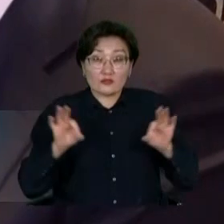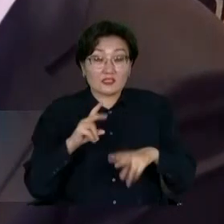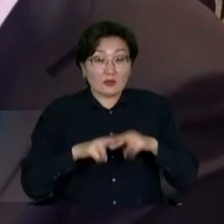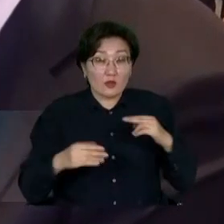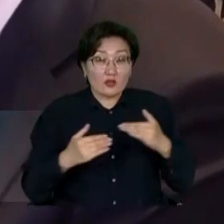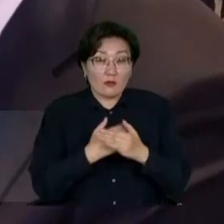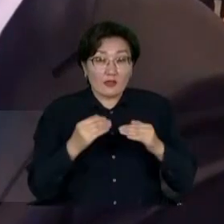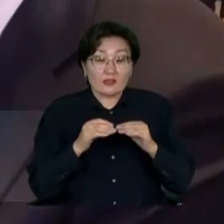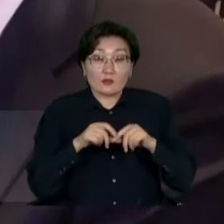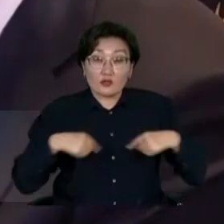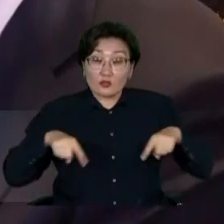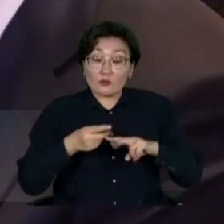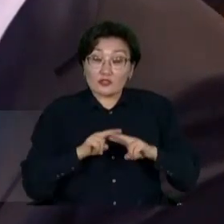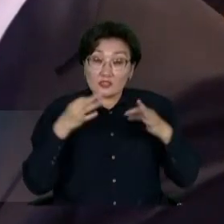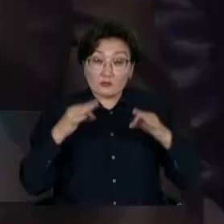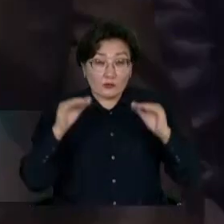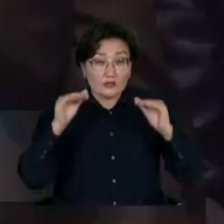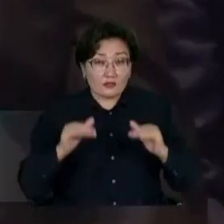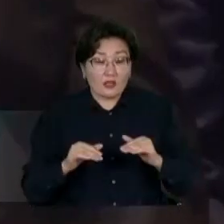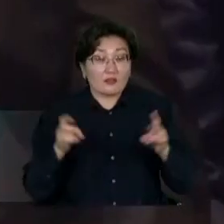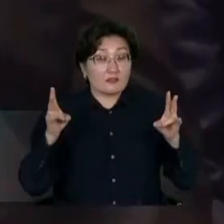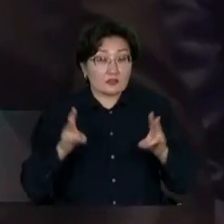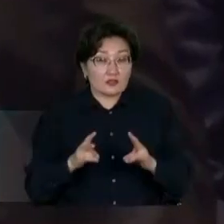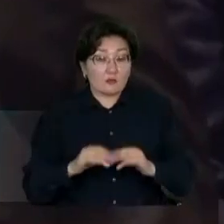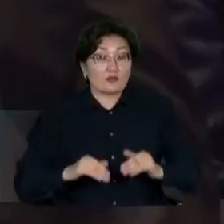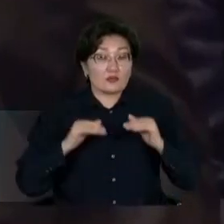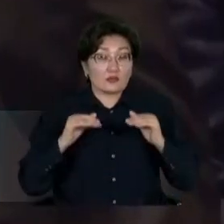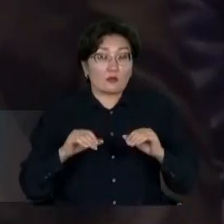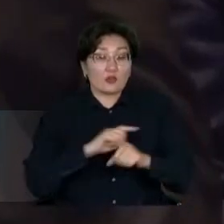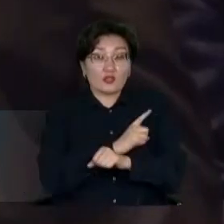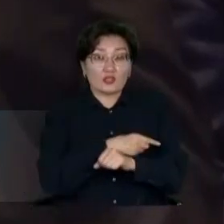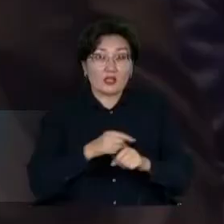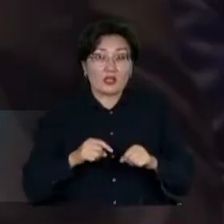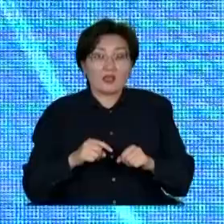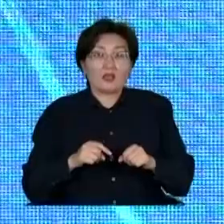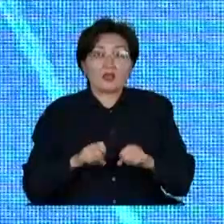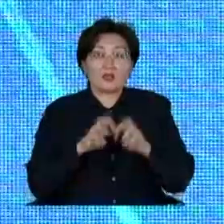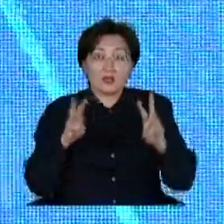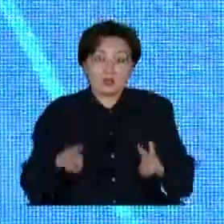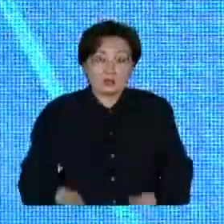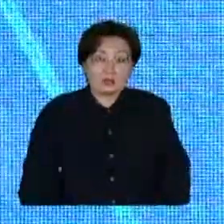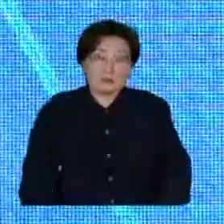новой станции, что позволит снизить аварийность и повысить мощность генерации.